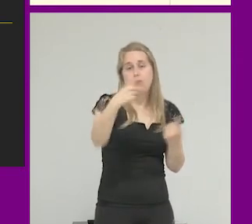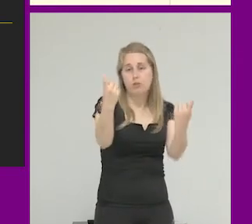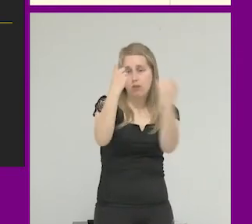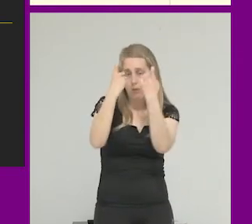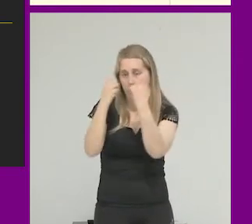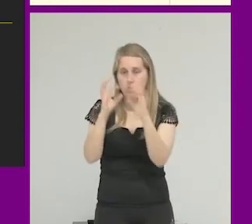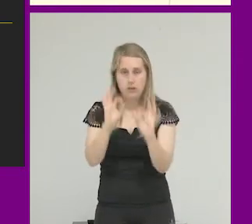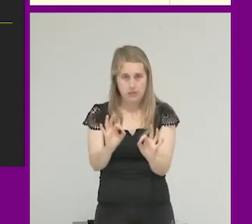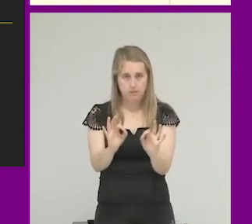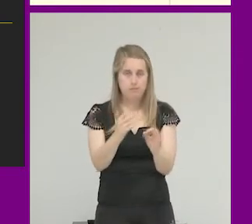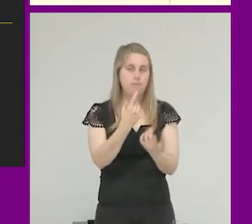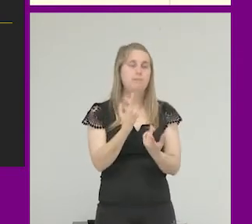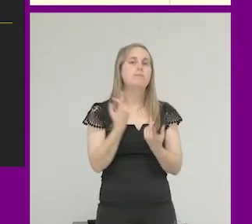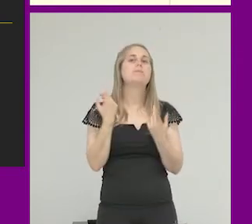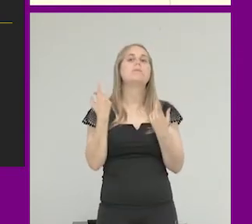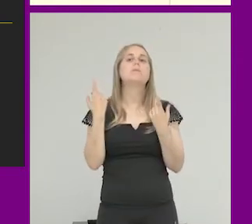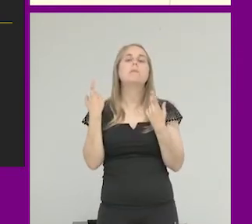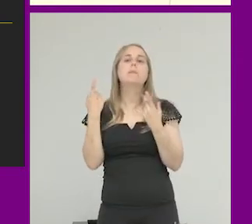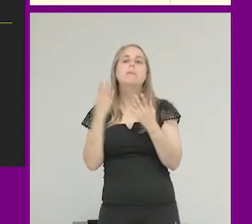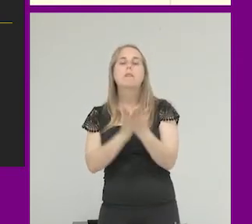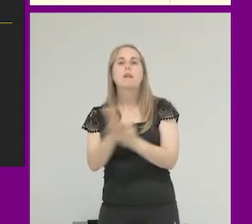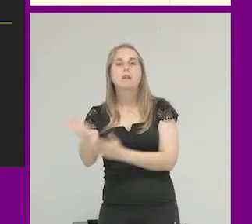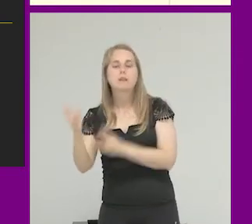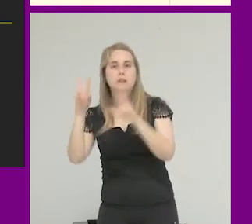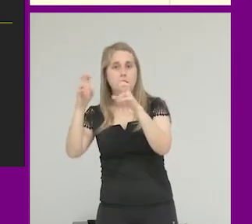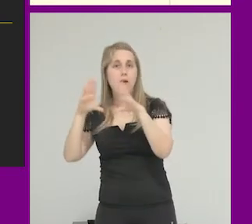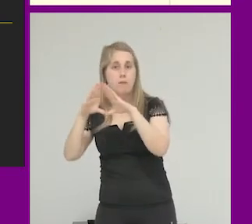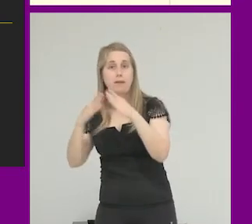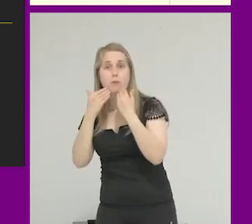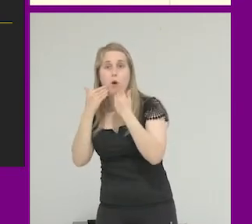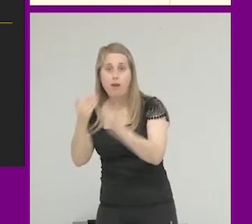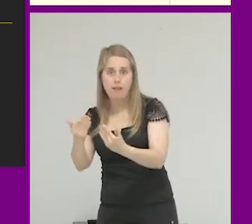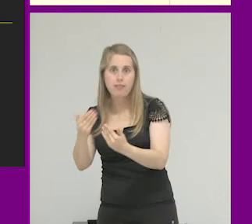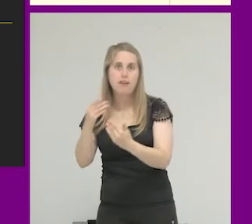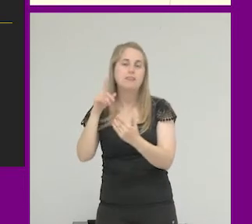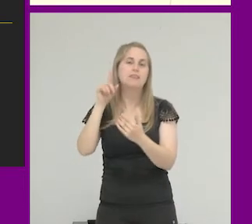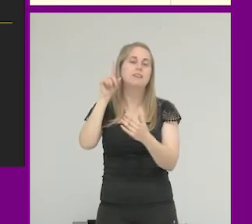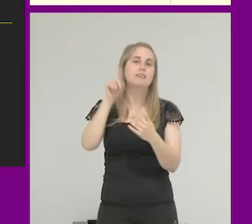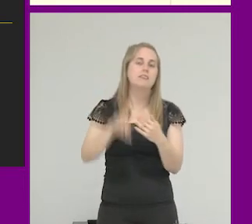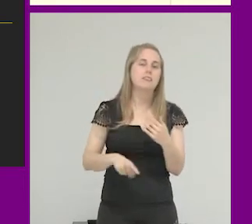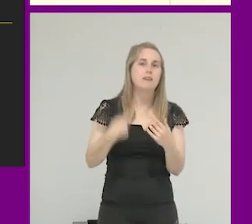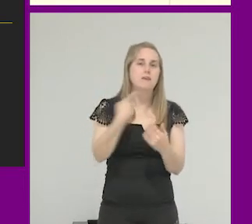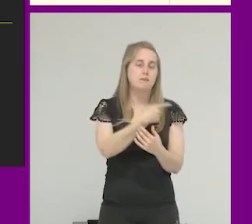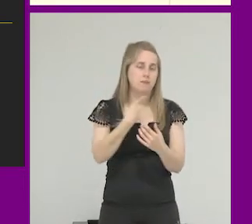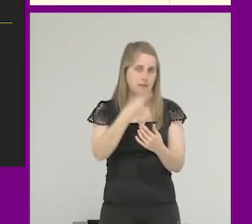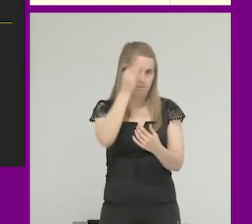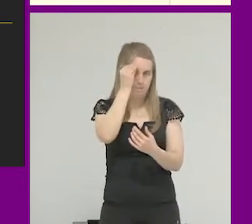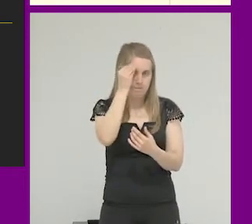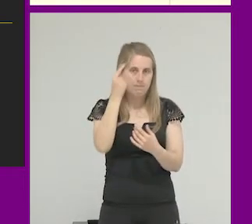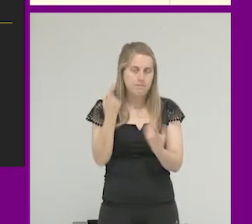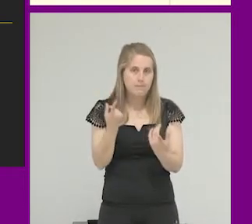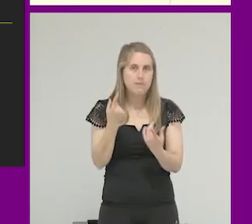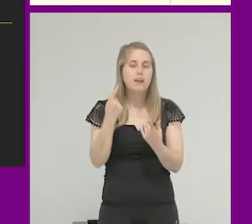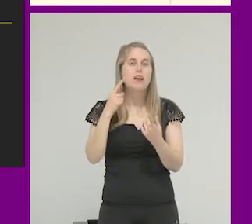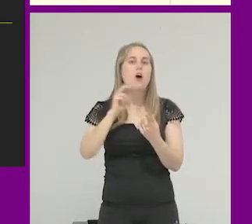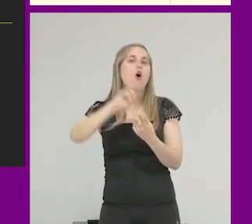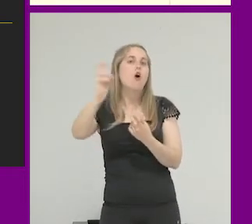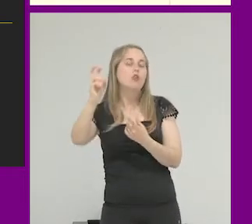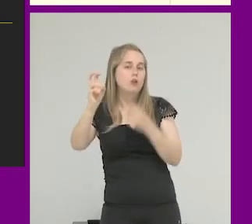hezkuntza sexuala, ez? Baina hortik, eta bai feminismoari esker, baina bai, gure jendartean nolako den ikusita, pasarea